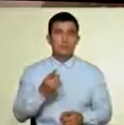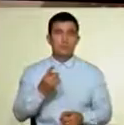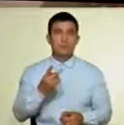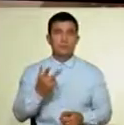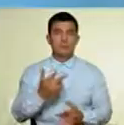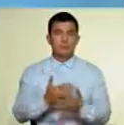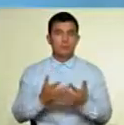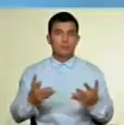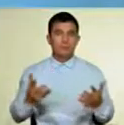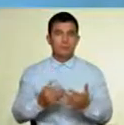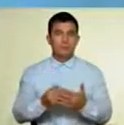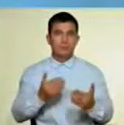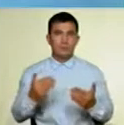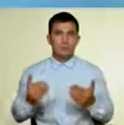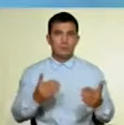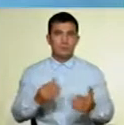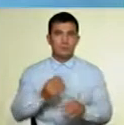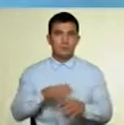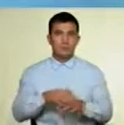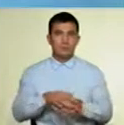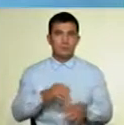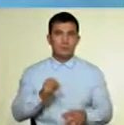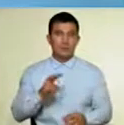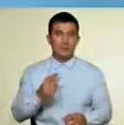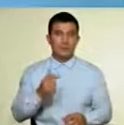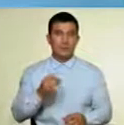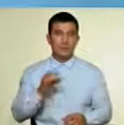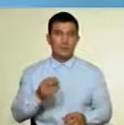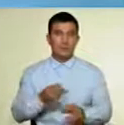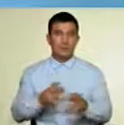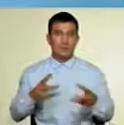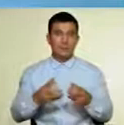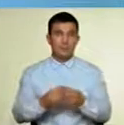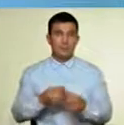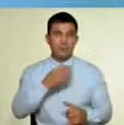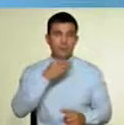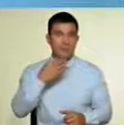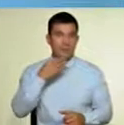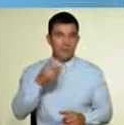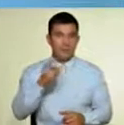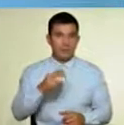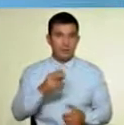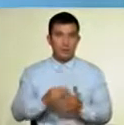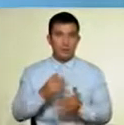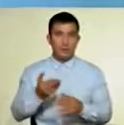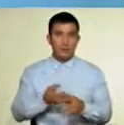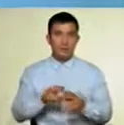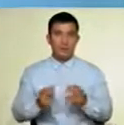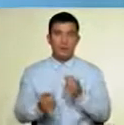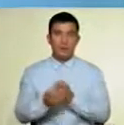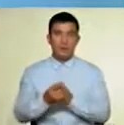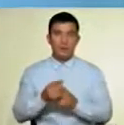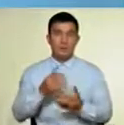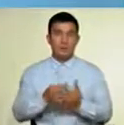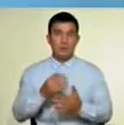bir hadlarning algebraik yig'indisi ko'p had deyiladi. Ko'p hadni tashkil qiluvchi bir hadlar